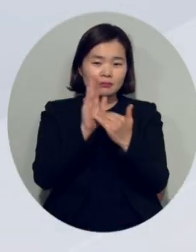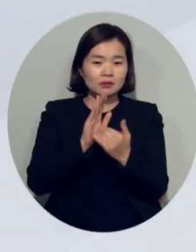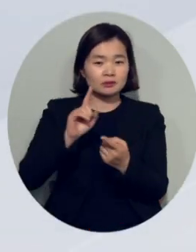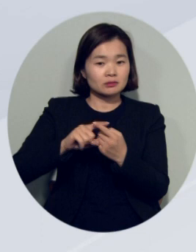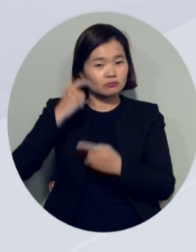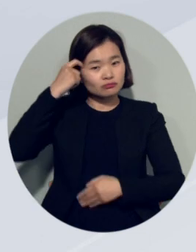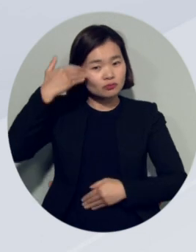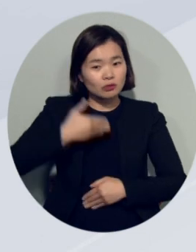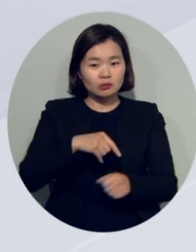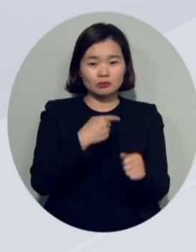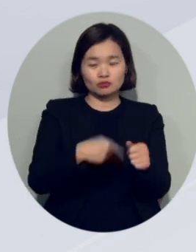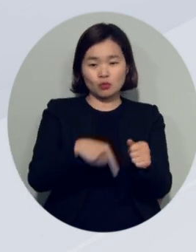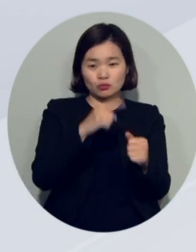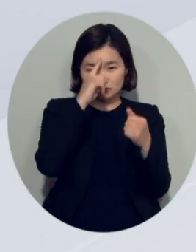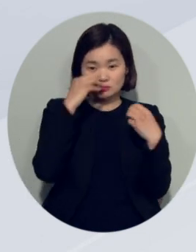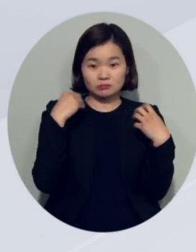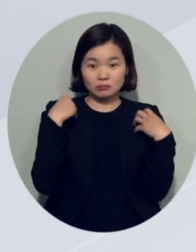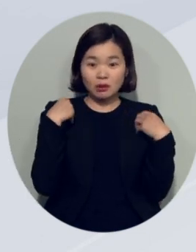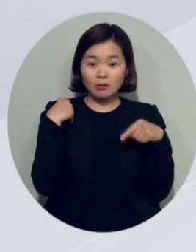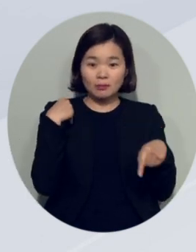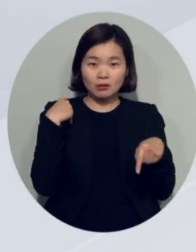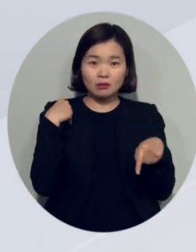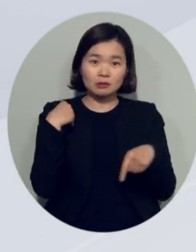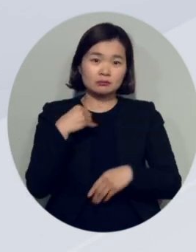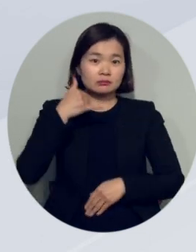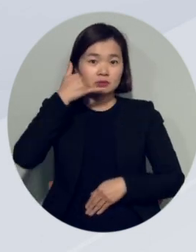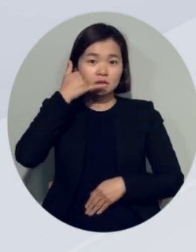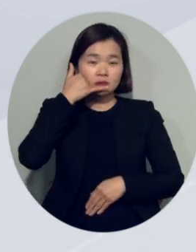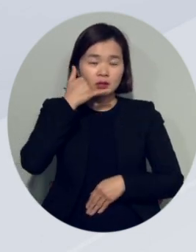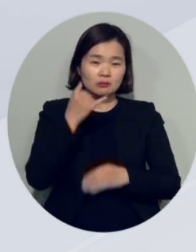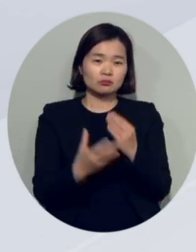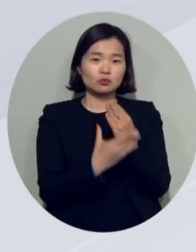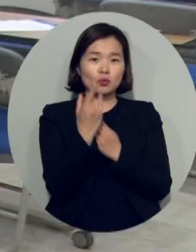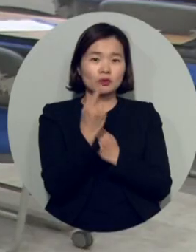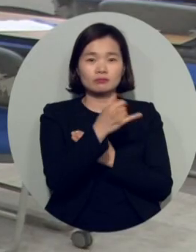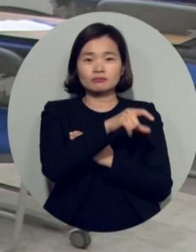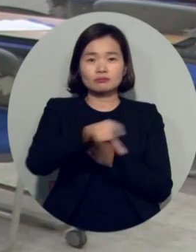부분들을 교육청 차원이나 학교 대표번호로 일어나 해주었으면 합니다.